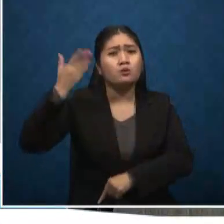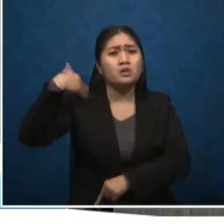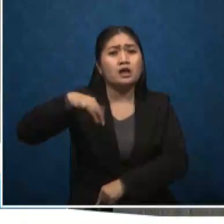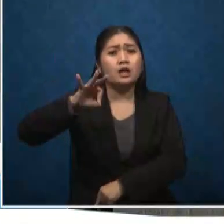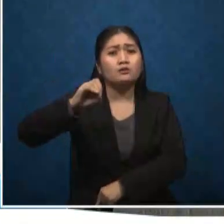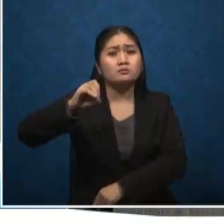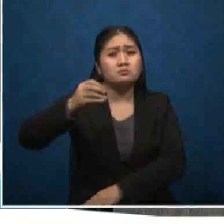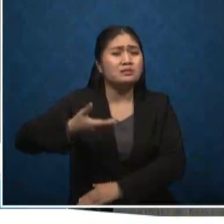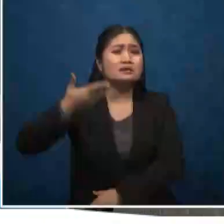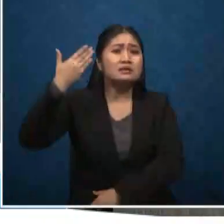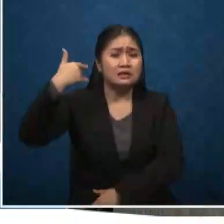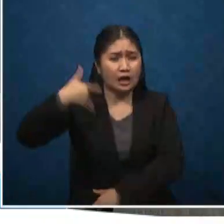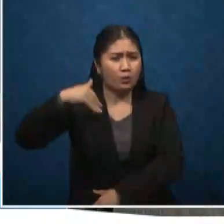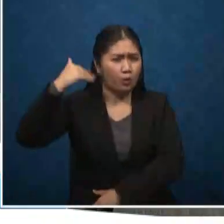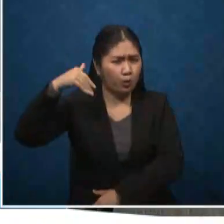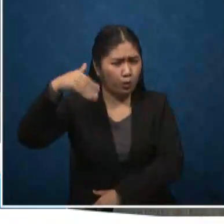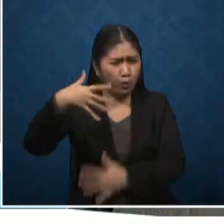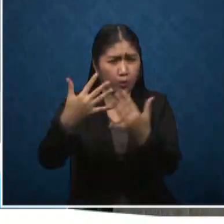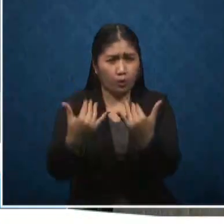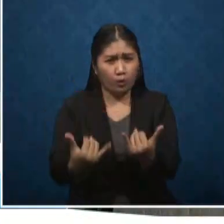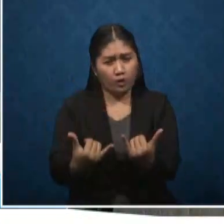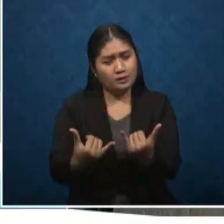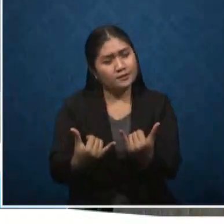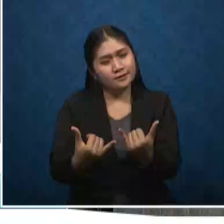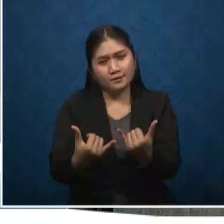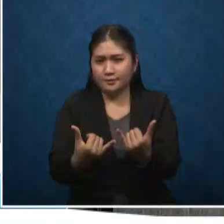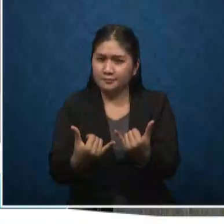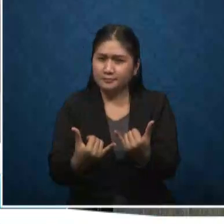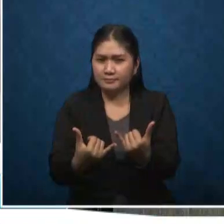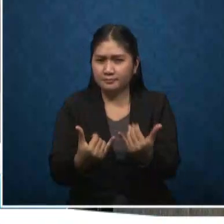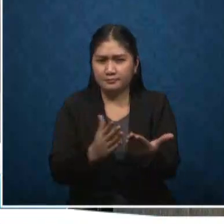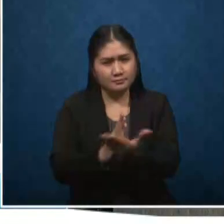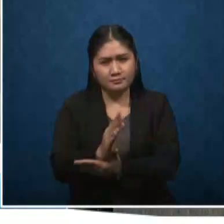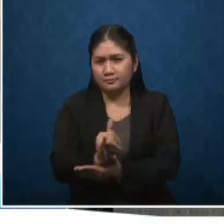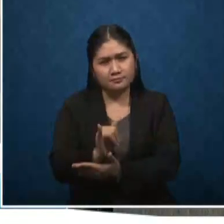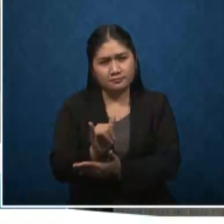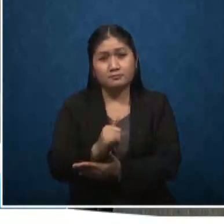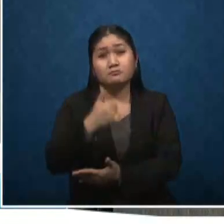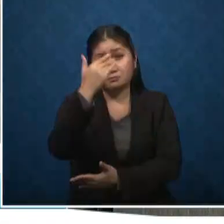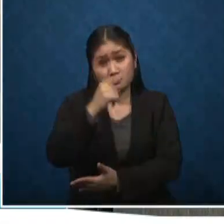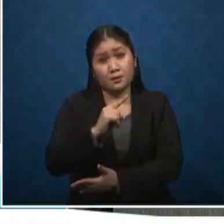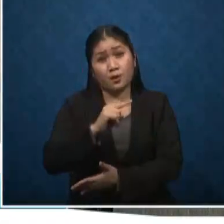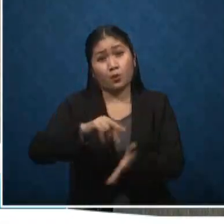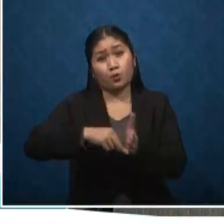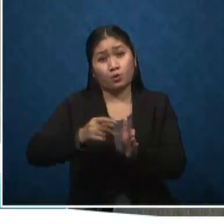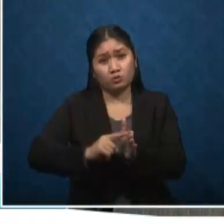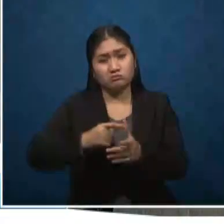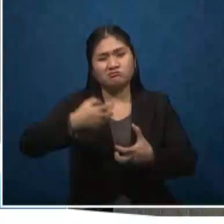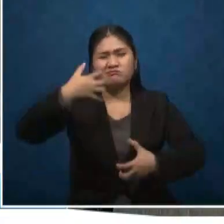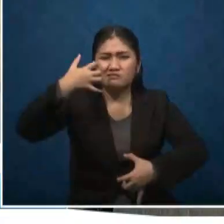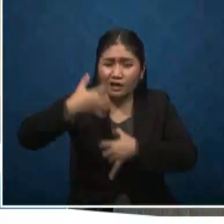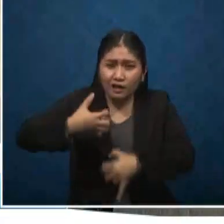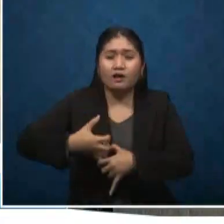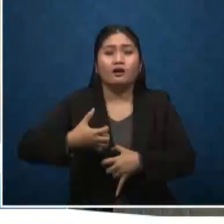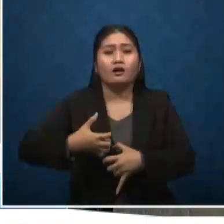ปีที่แล้วนะครับไม่ถึงปีนี้ก็ยังไม่ได้ผลอยู่ก็แสดงว่ามันยากแต่ว่ายากเพราะ